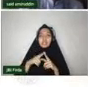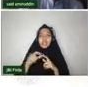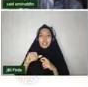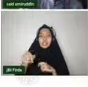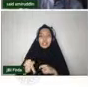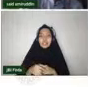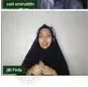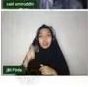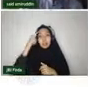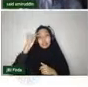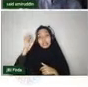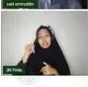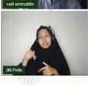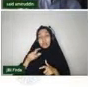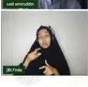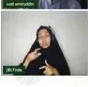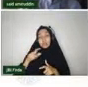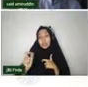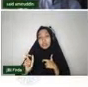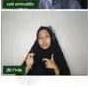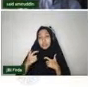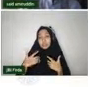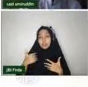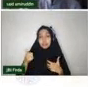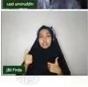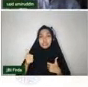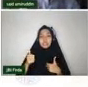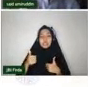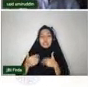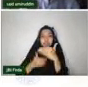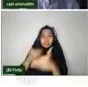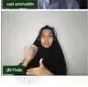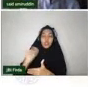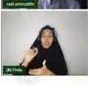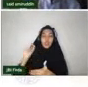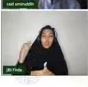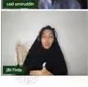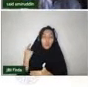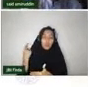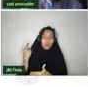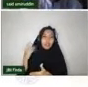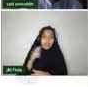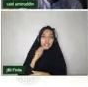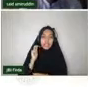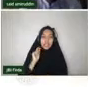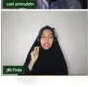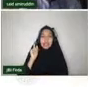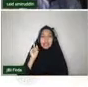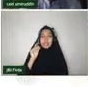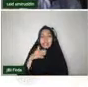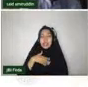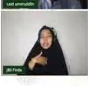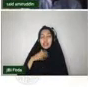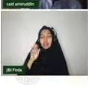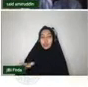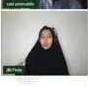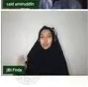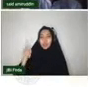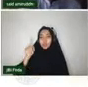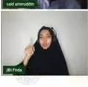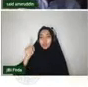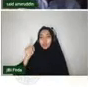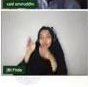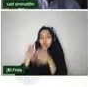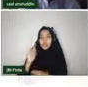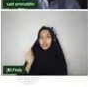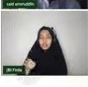pembelajaran diferensiasi ini bisa kita terapkan di sekolah umum yang ternyata ada anak berkebutuhan khusus di situ. Ada beberapa langkah